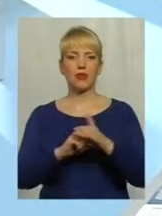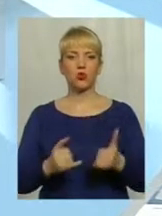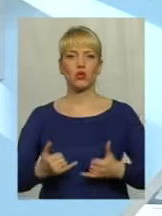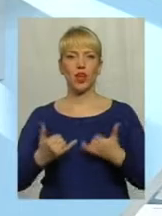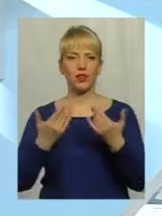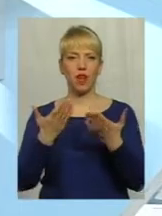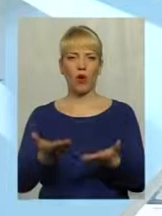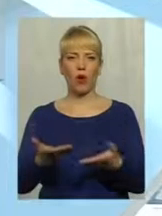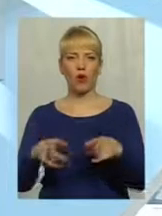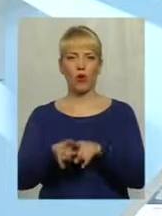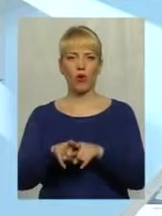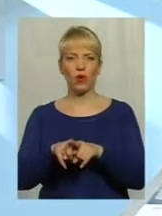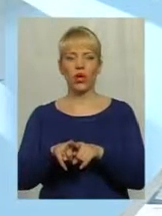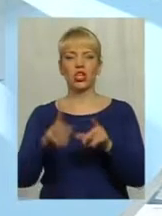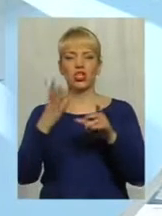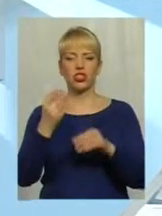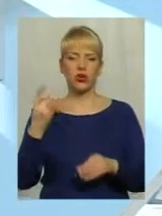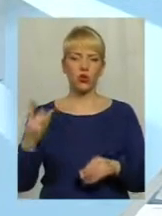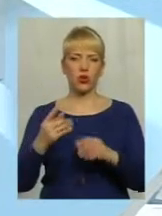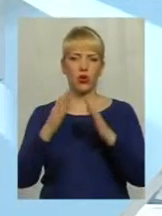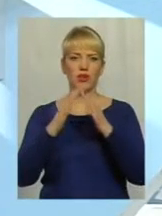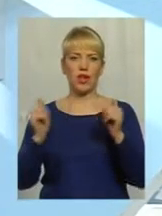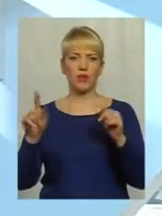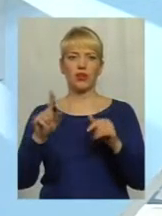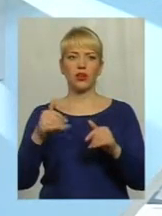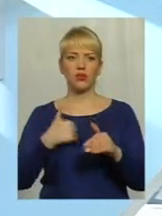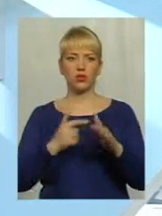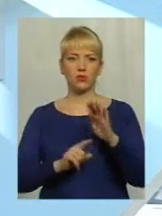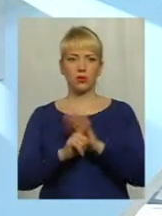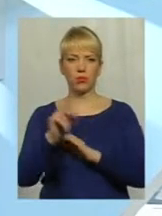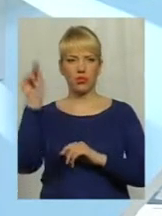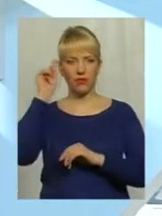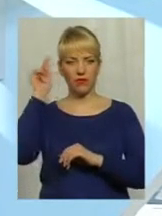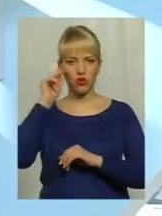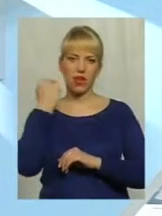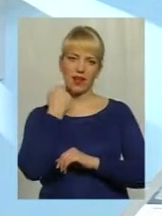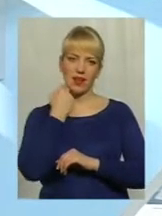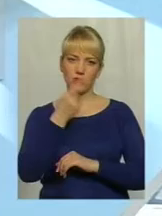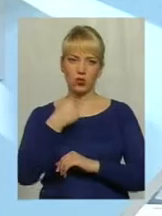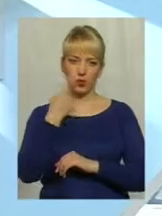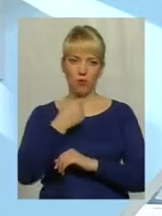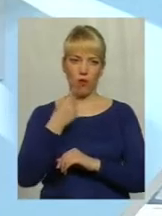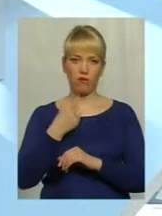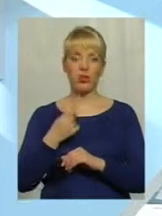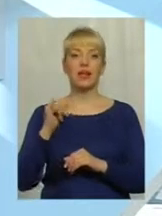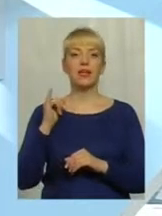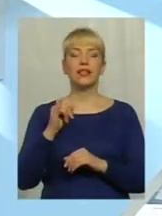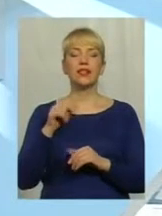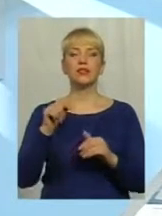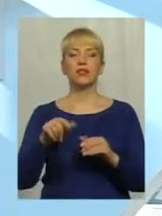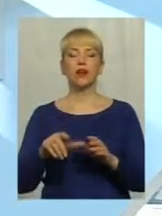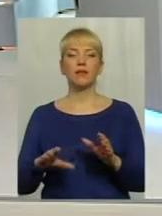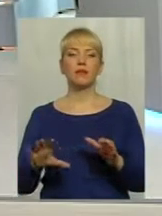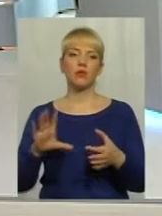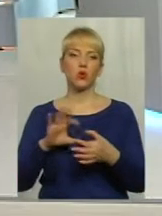табору, для ще одного із таборів, який ми хочемо започаткувати з вивченням англійської мови. Сюди підключаються